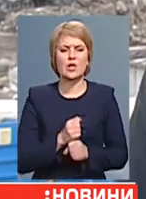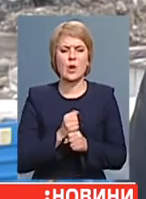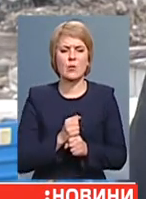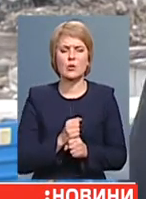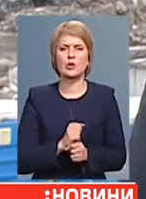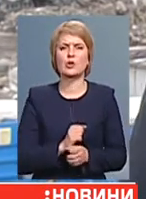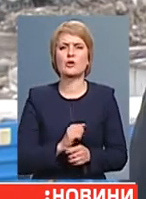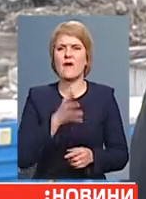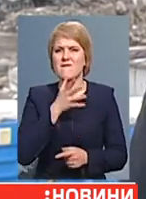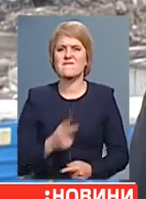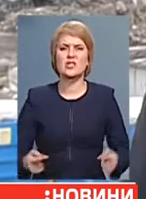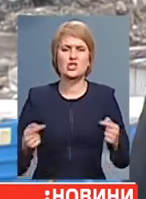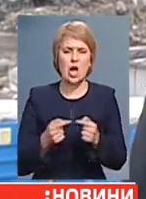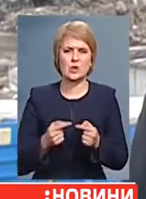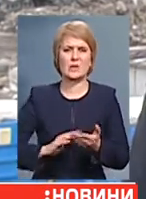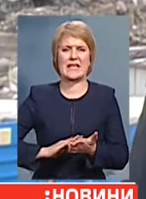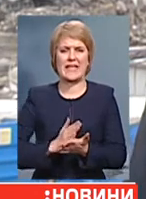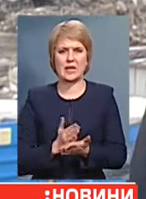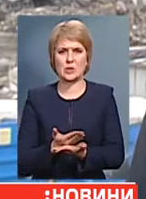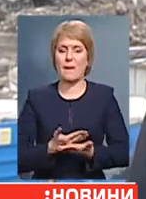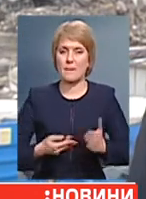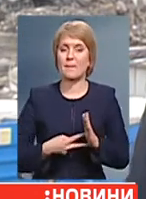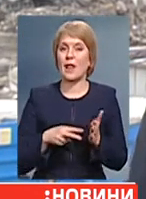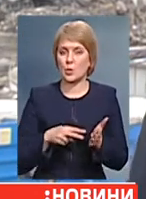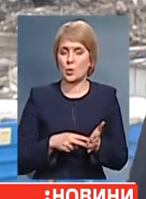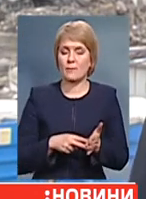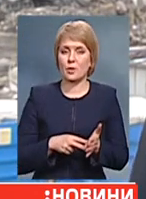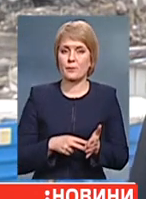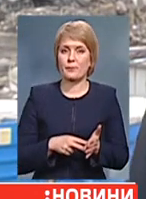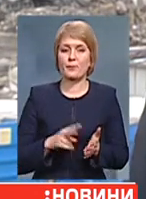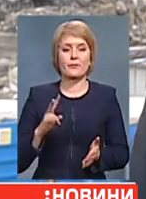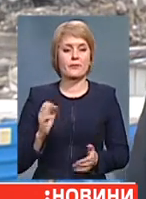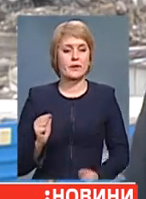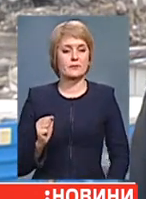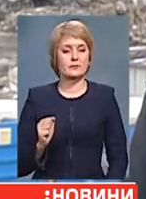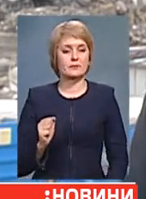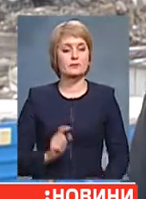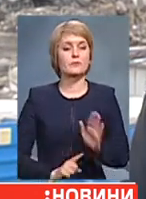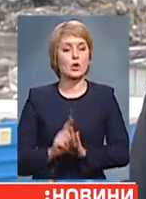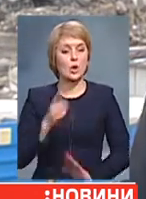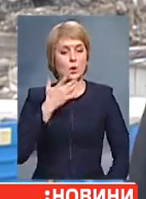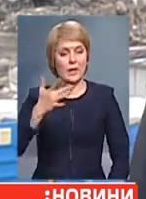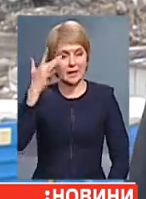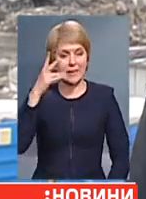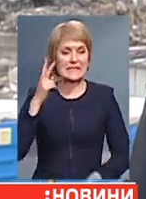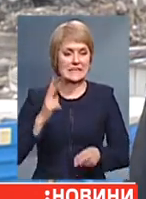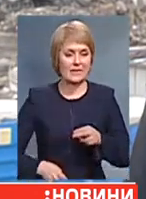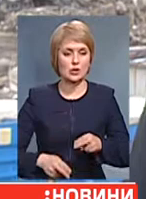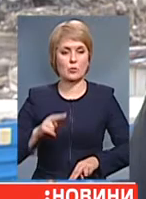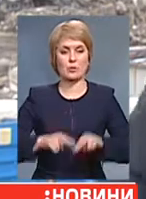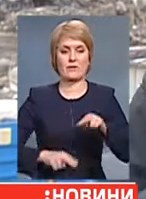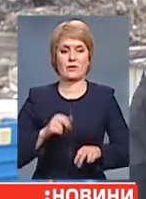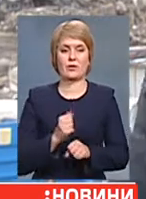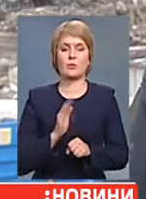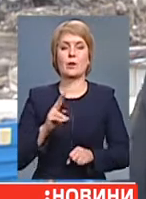Вчасно, якісно. Ми плануємо на початок літа завершити тут будівельні роботи.